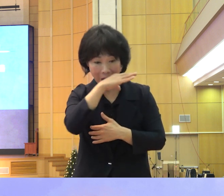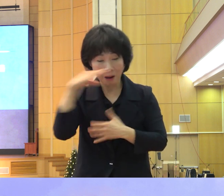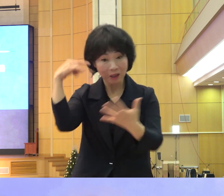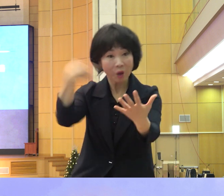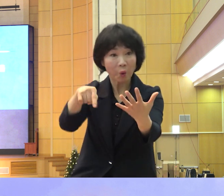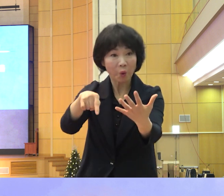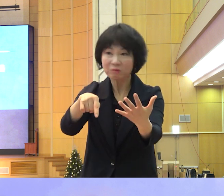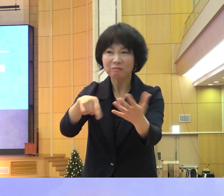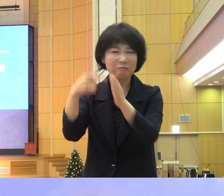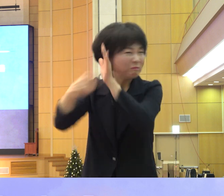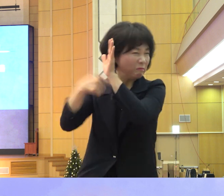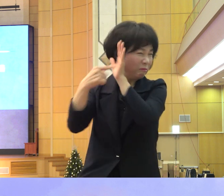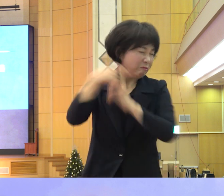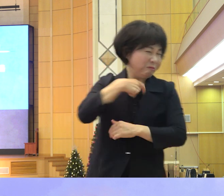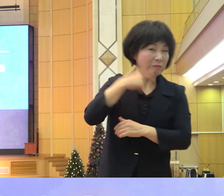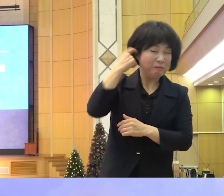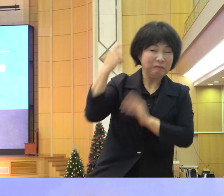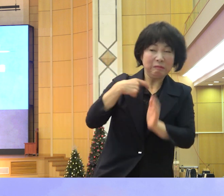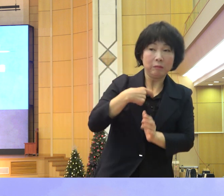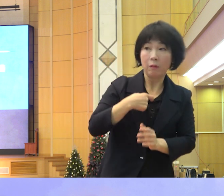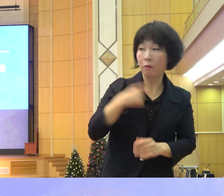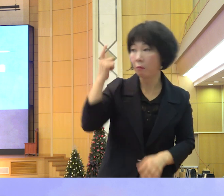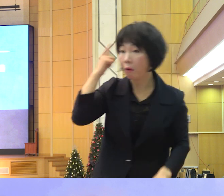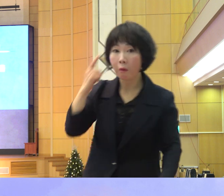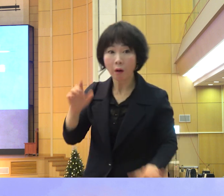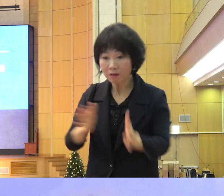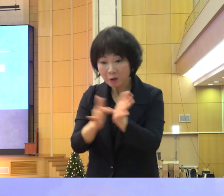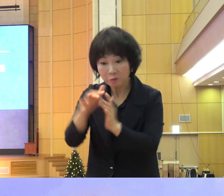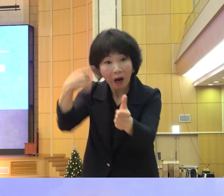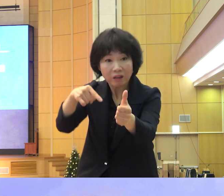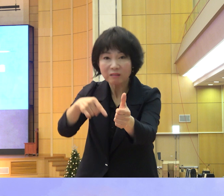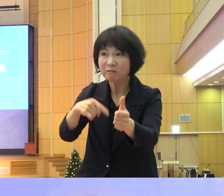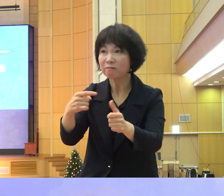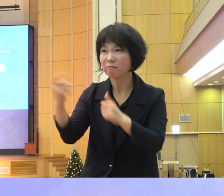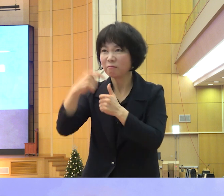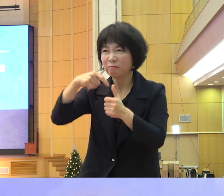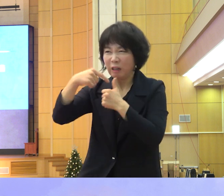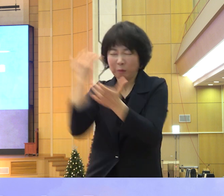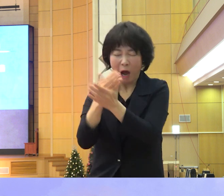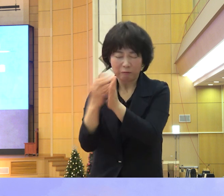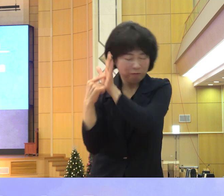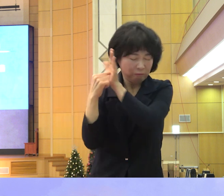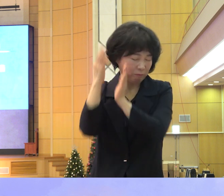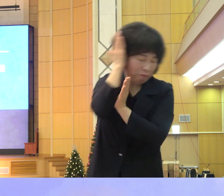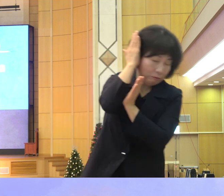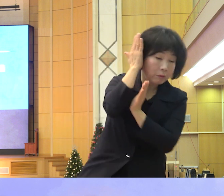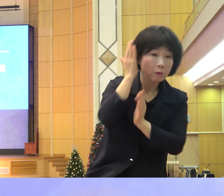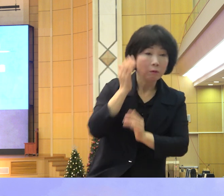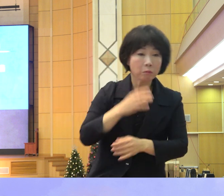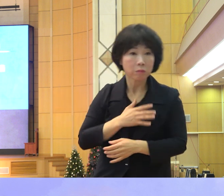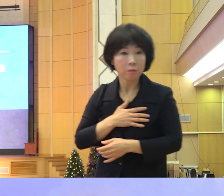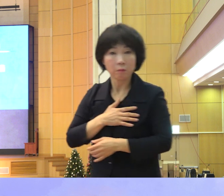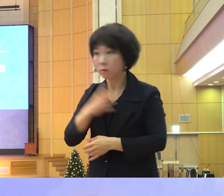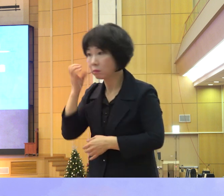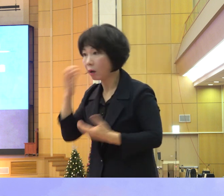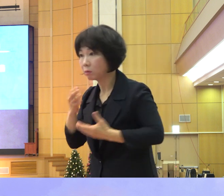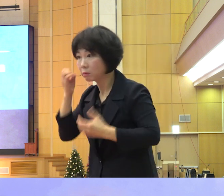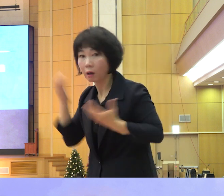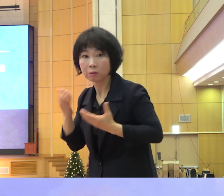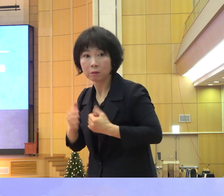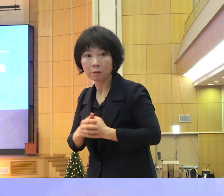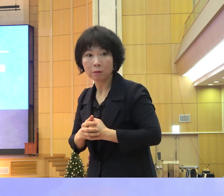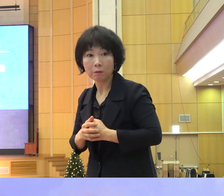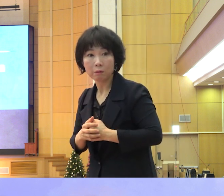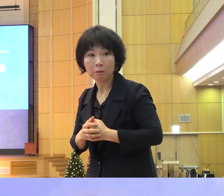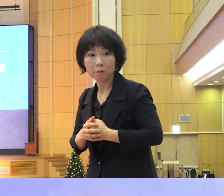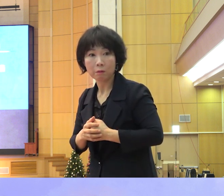예수 믿는 사람들이 이 오늘 진리의 가르침을 받는 이 교훈을 배워야